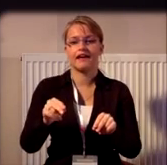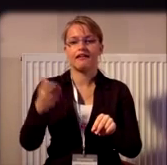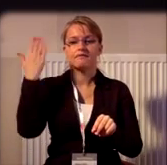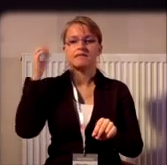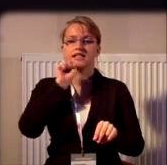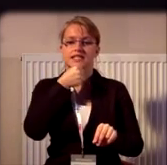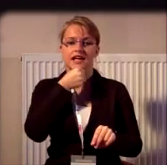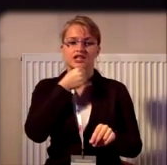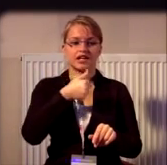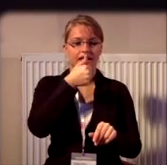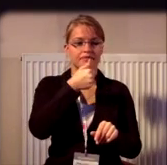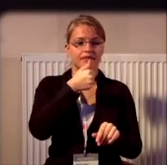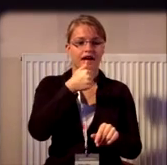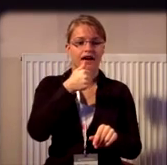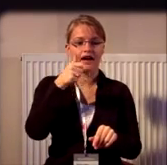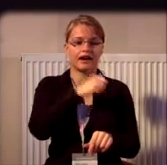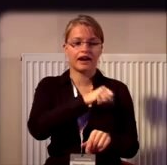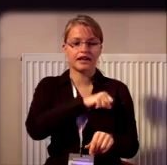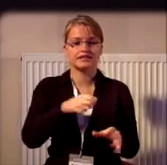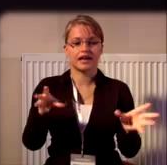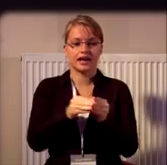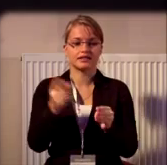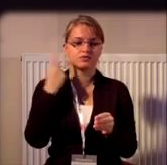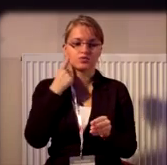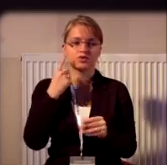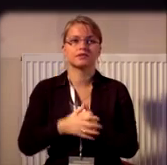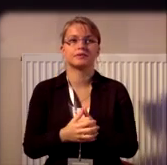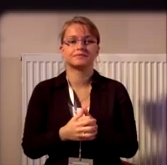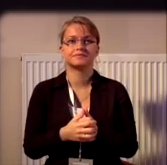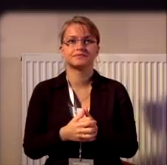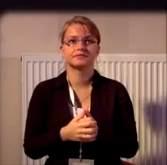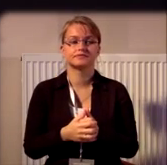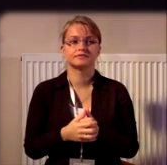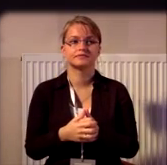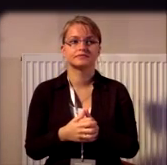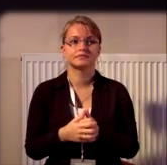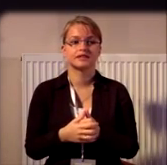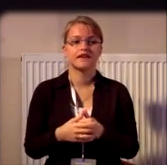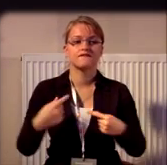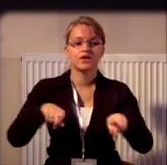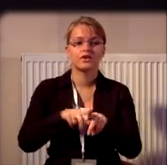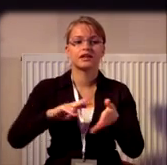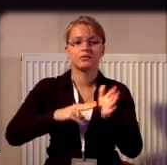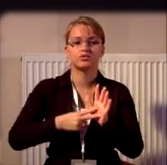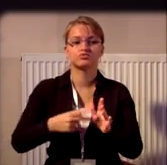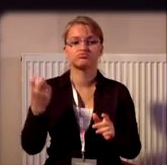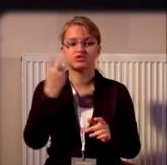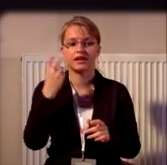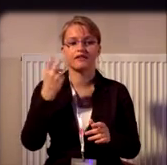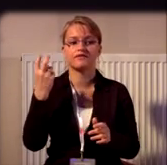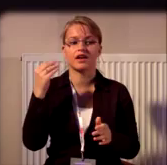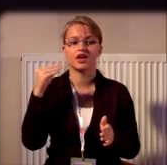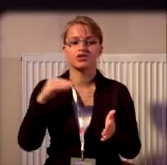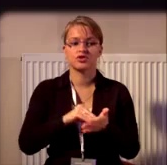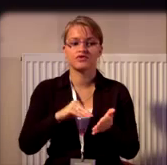klasie z uczniami słyszącymi. Proszę Państwa, realizacja projektu to niewątpliwie bardzo ciekawe doświadczenie. To tak jest, jak się ma